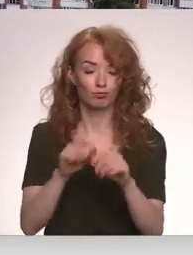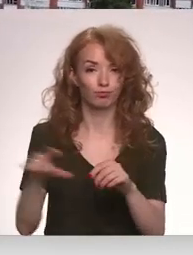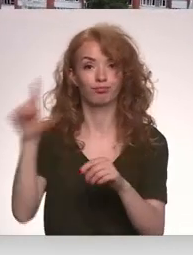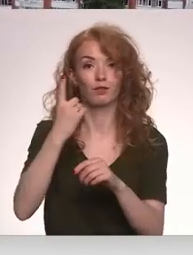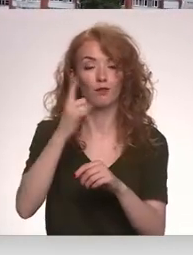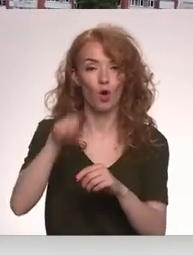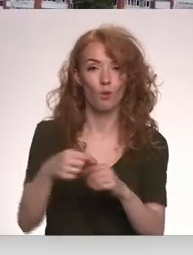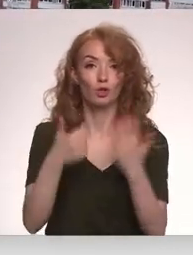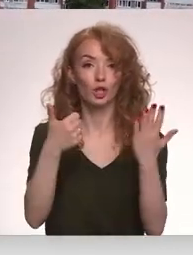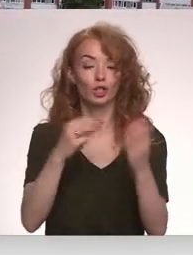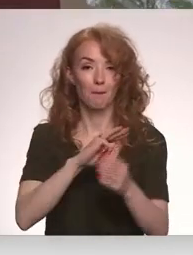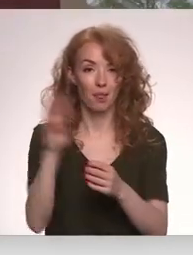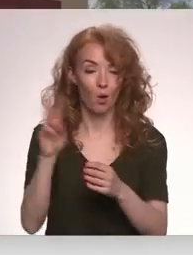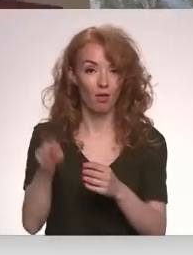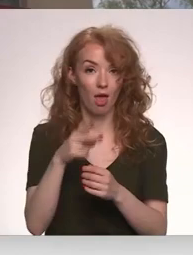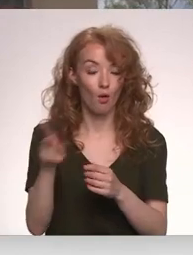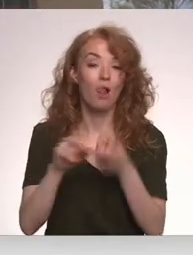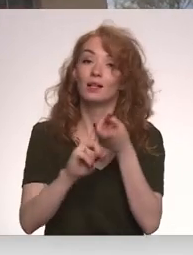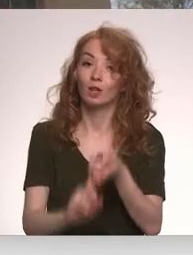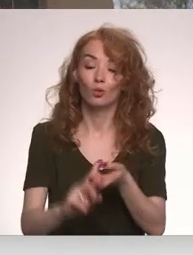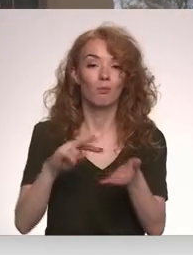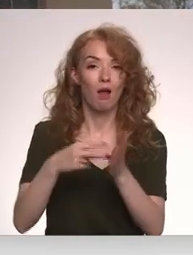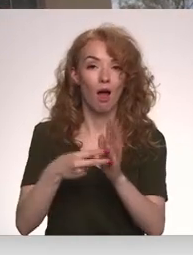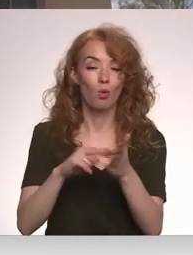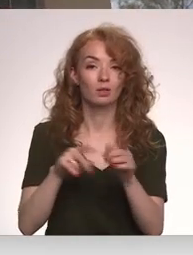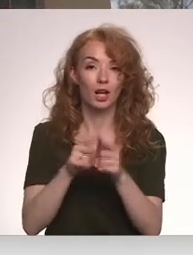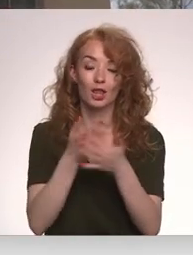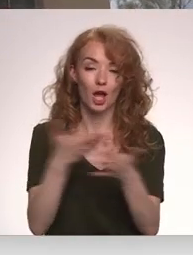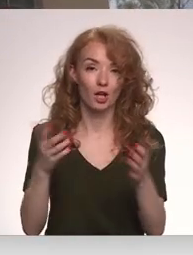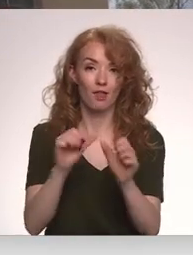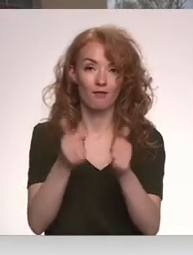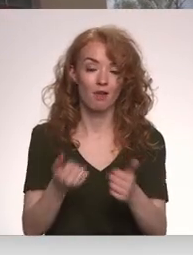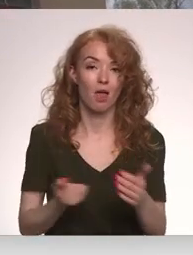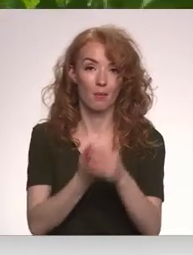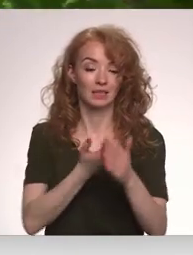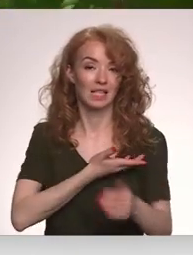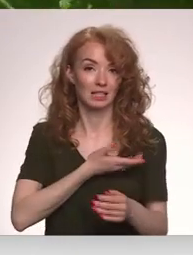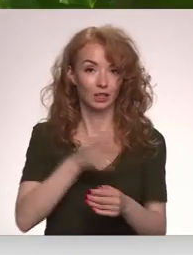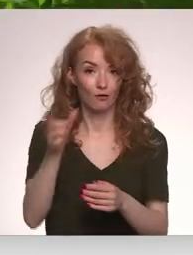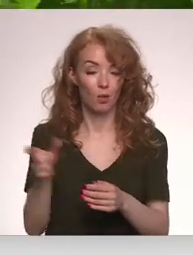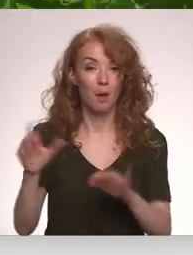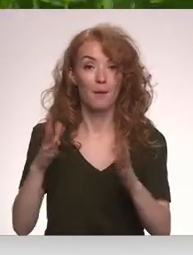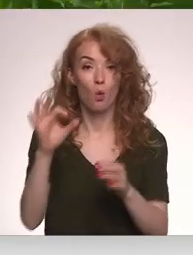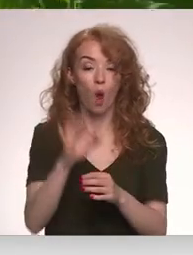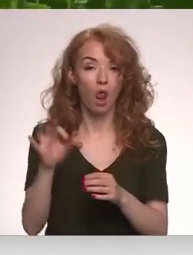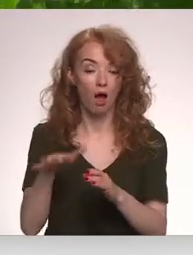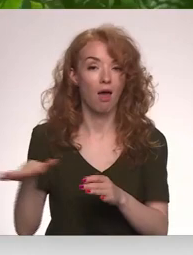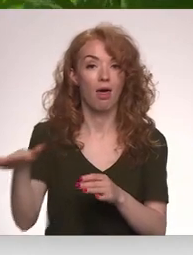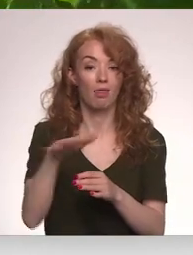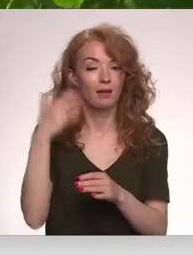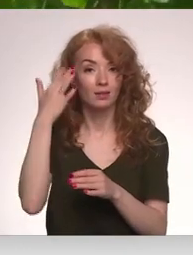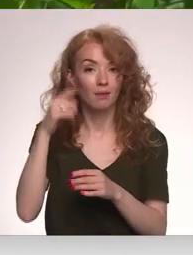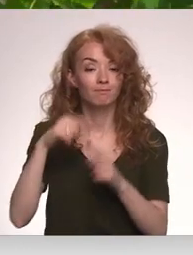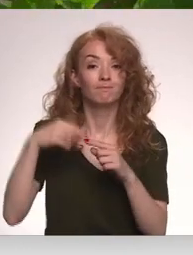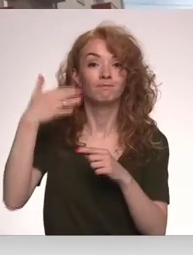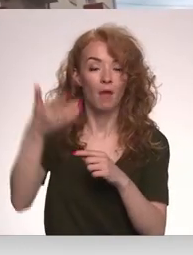par 1,6 miljoniem eiro. Līdz ar to tiek domāts par dažādiem atbalsta veidiem iedzīvotāji. Tikmēr Ūlaine nākotnē cer